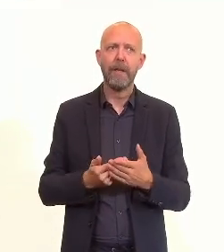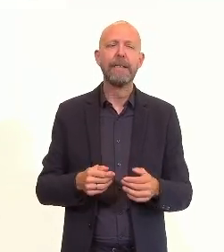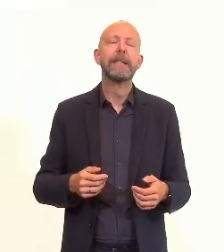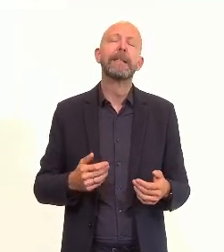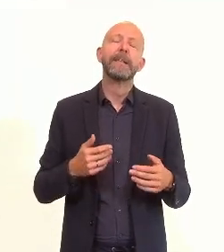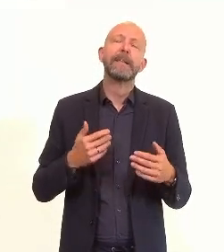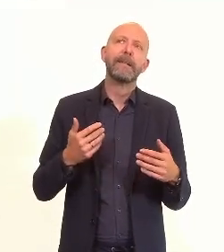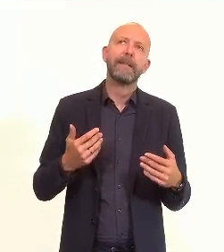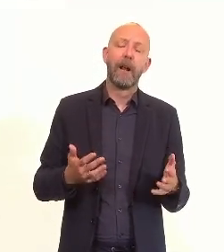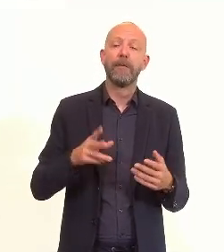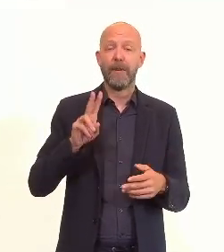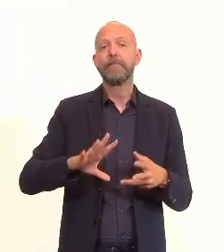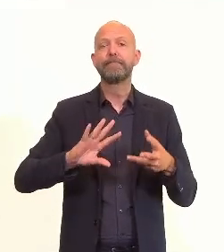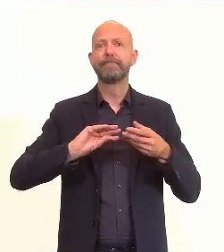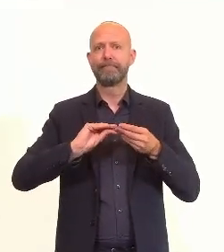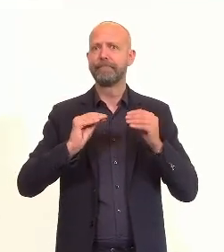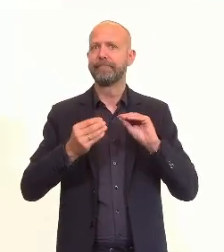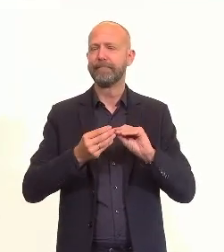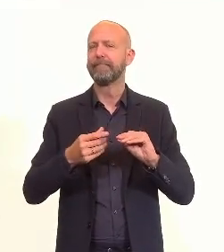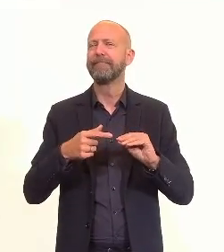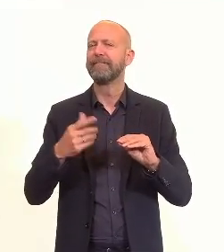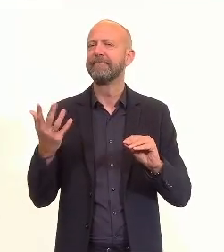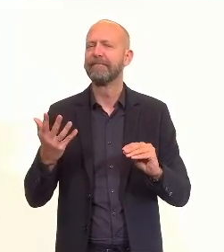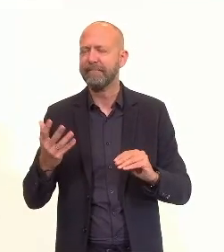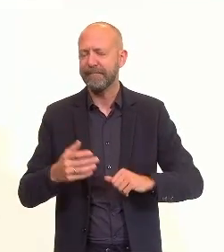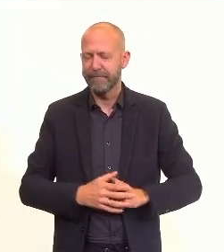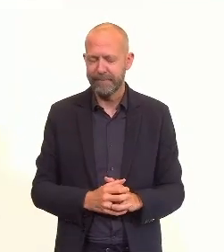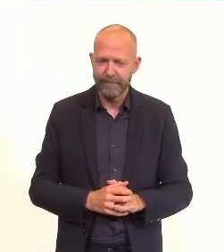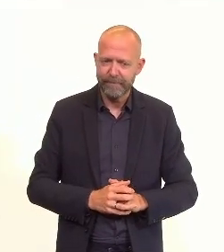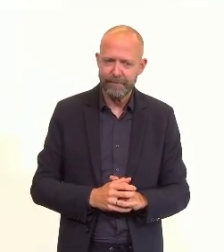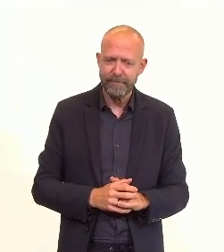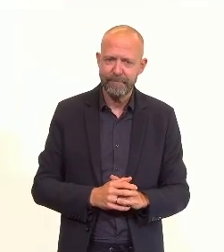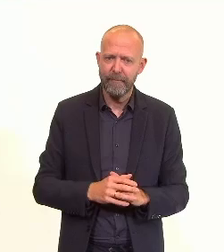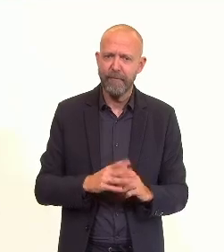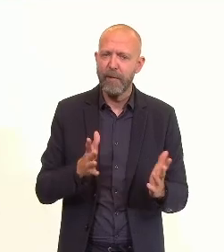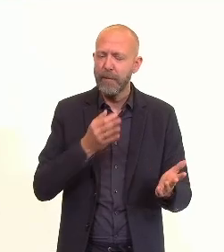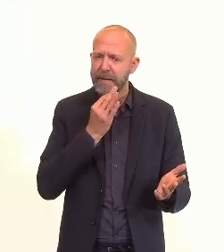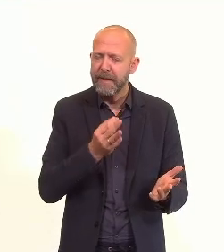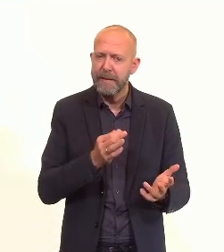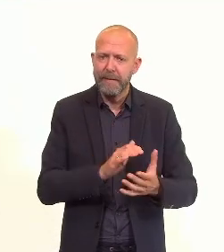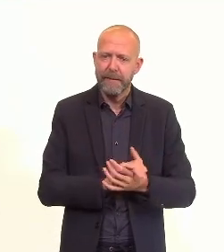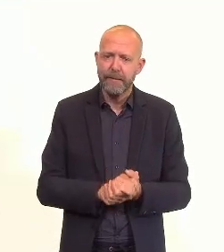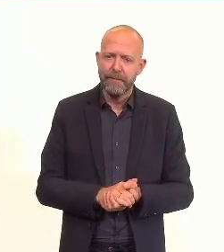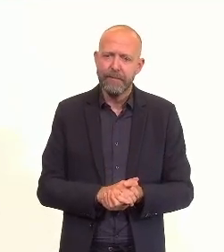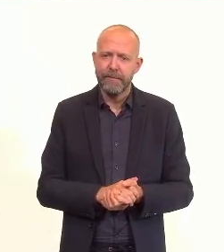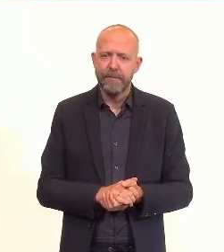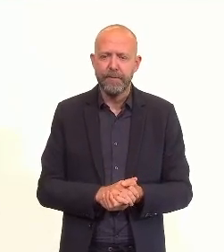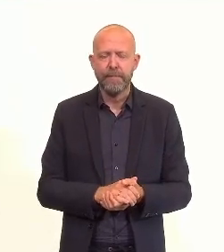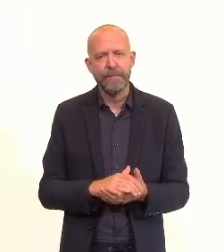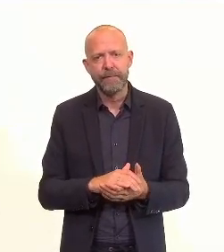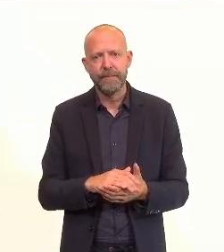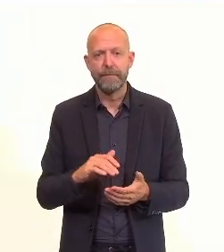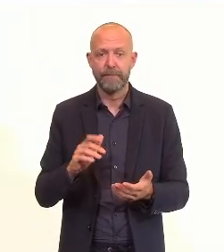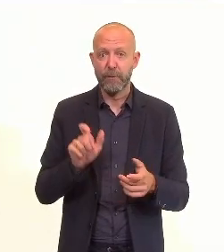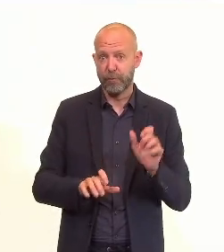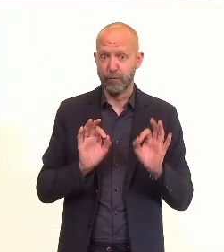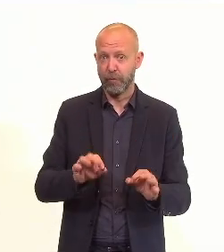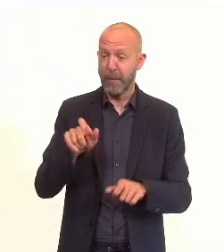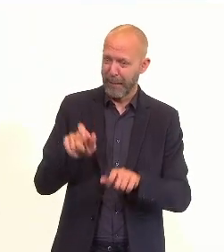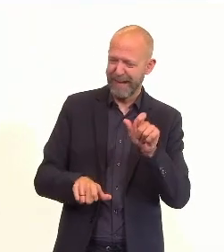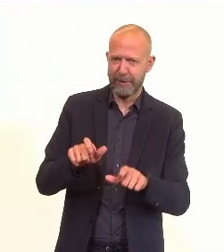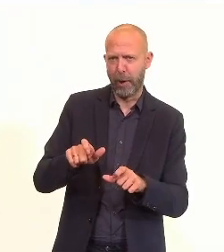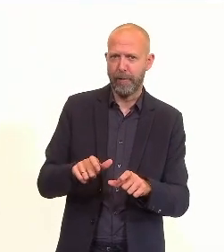Alors la difficulté, effectivement, ça va être, d'aider ces personnes justement à faire entendre leur